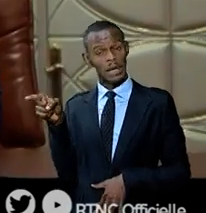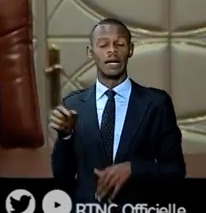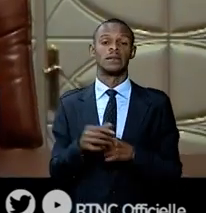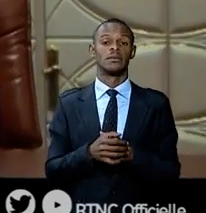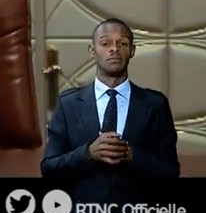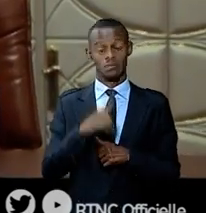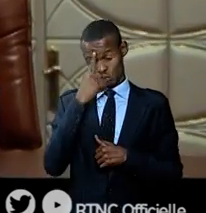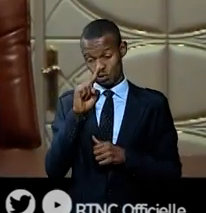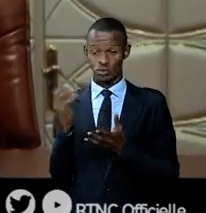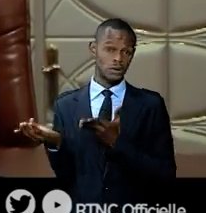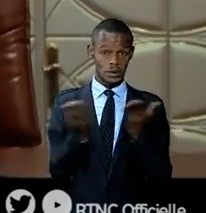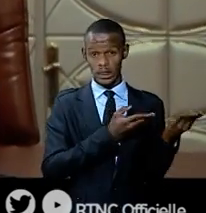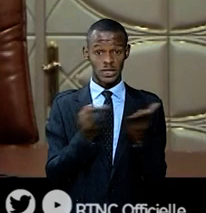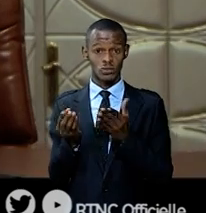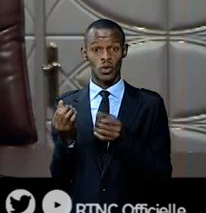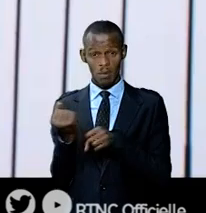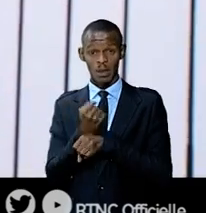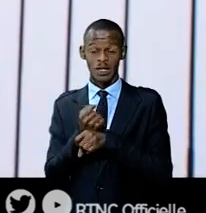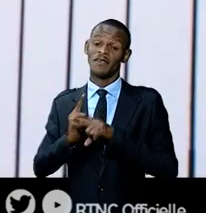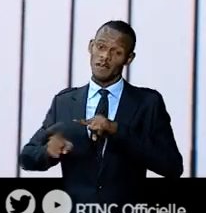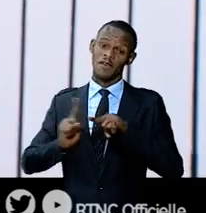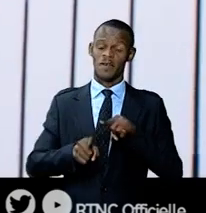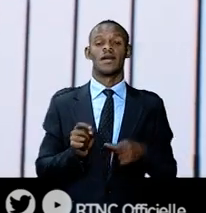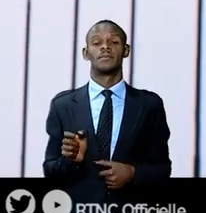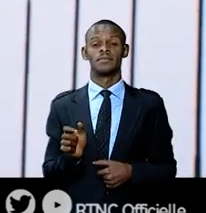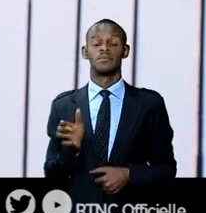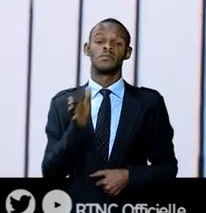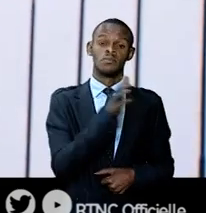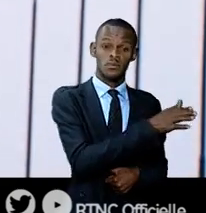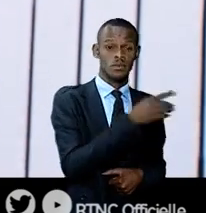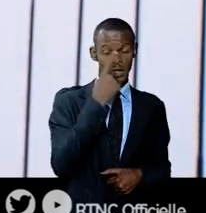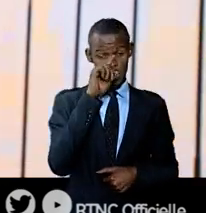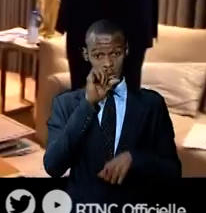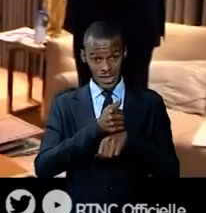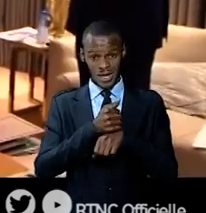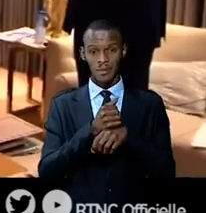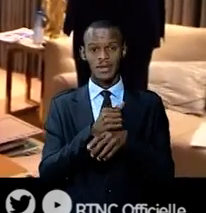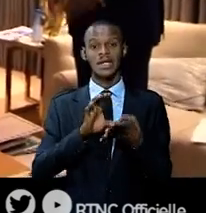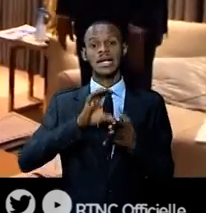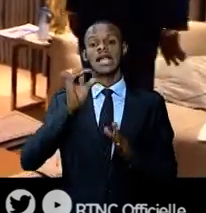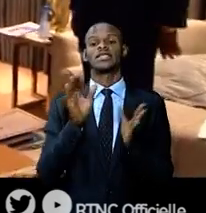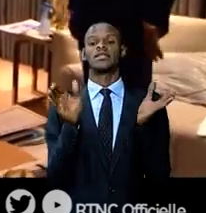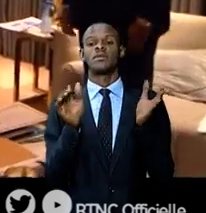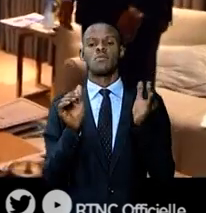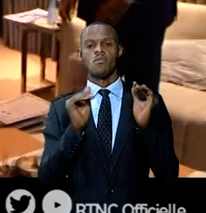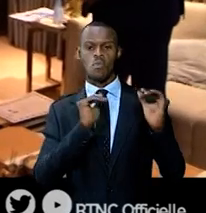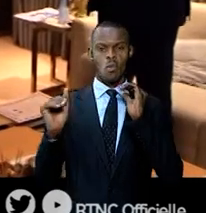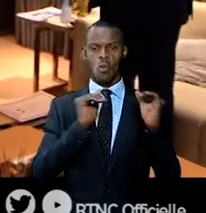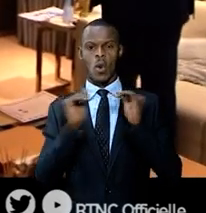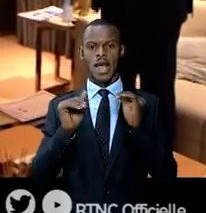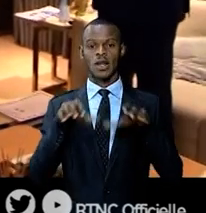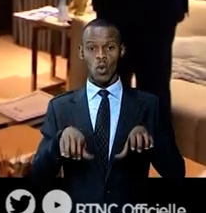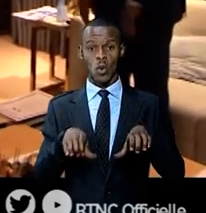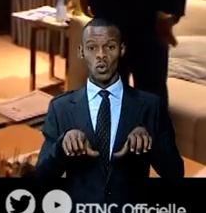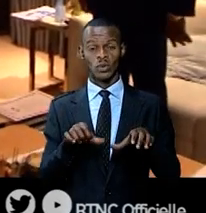réhabilitation des transports et voies de communication. L'émergence d'une classe moyenne en République démocratique du Congo figure parmi